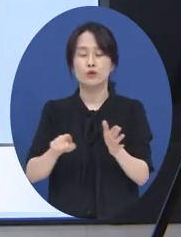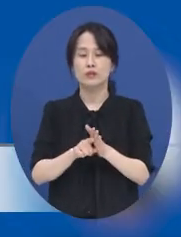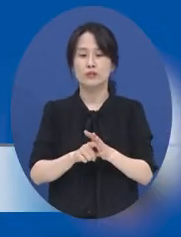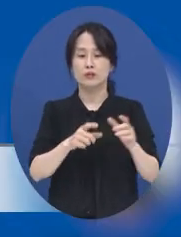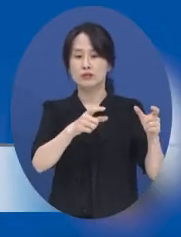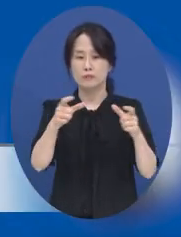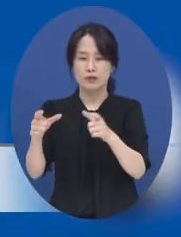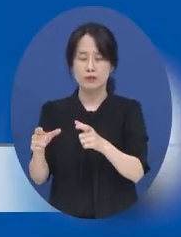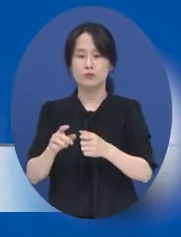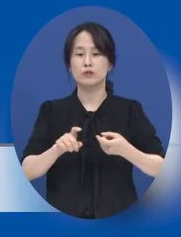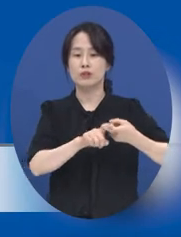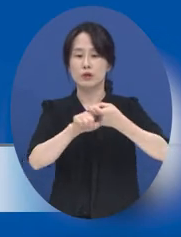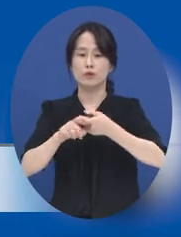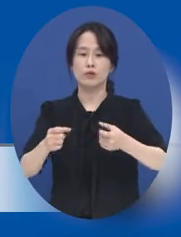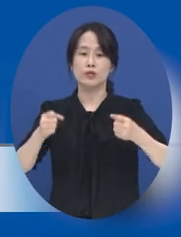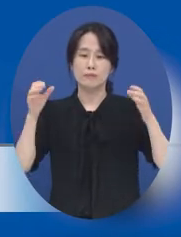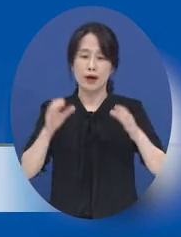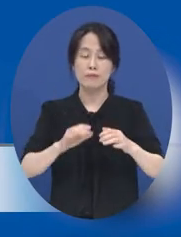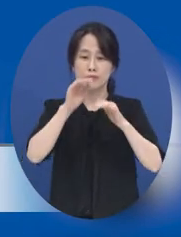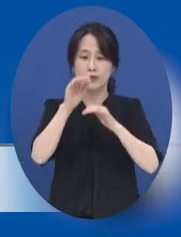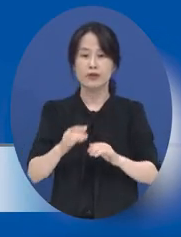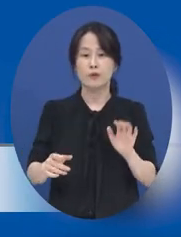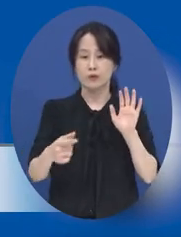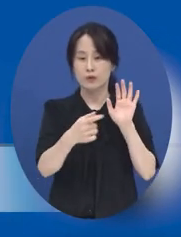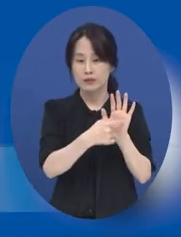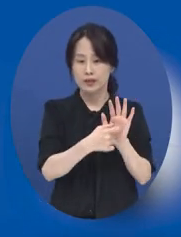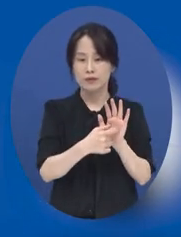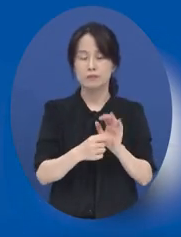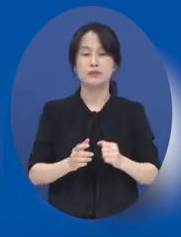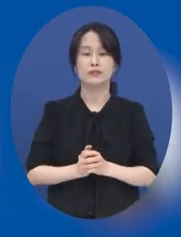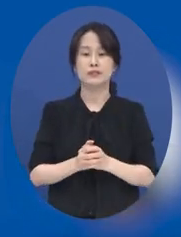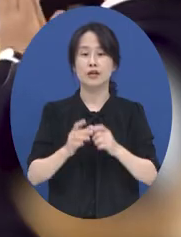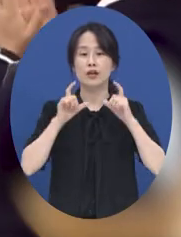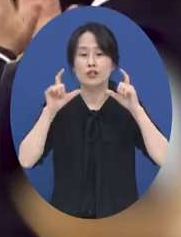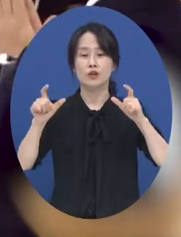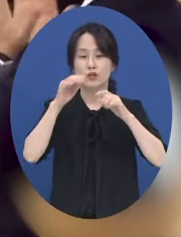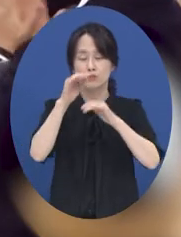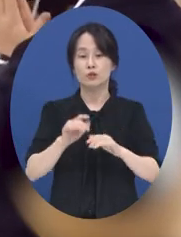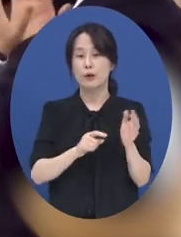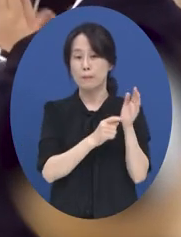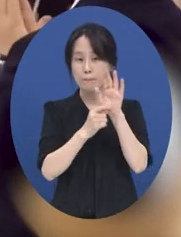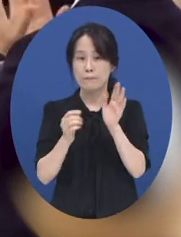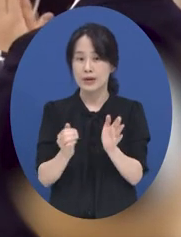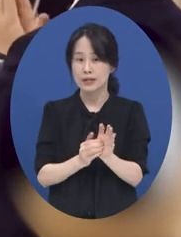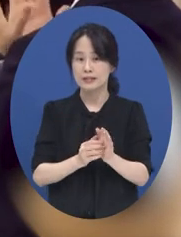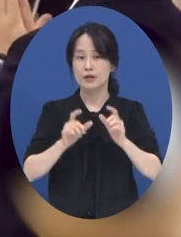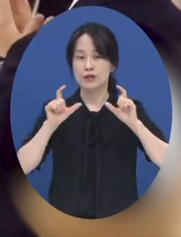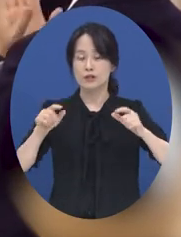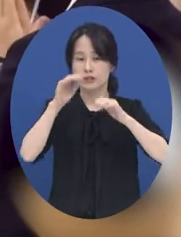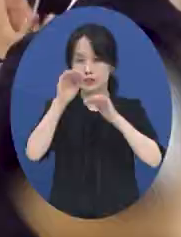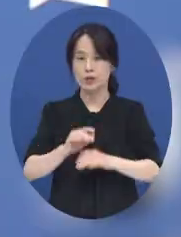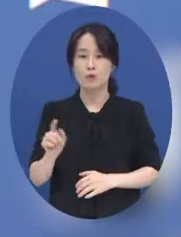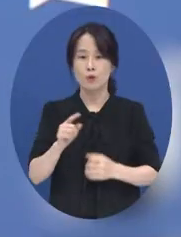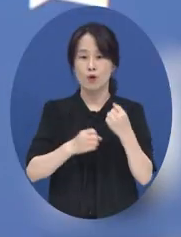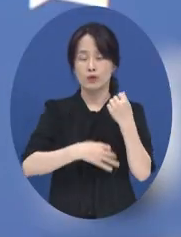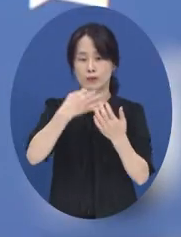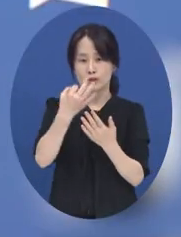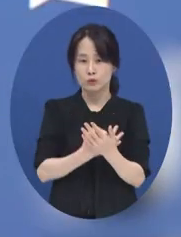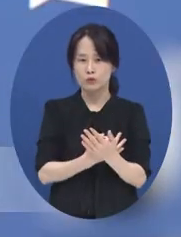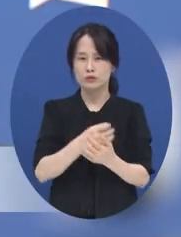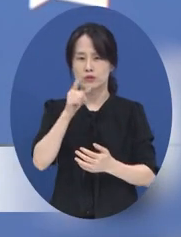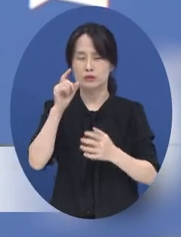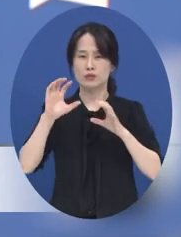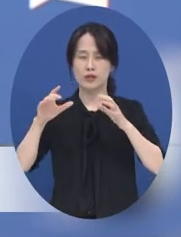지방정부들의 공동연대와 협력 등의 내용이 담은 출범 선언문을 발표했습니다. 선언문에는 기본소득 정책을 국가